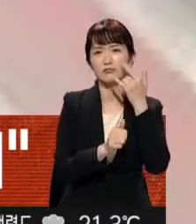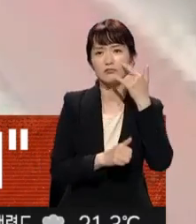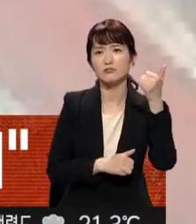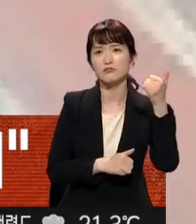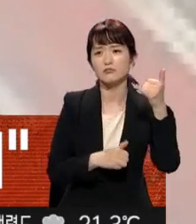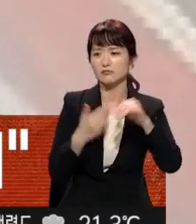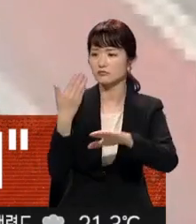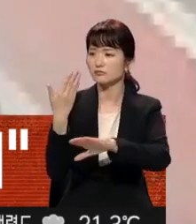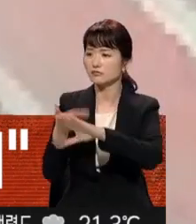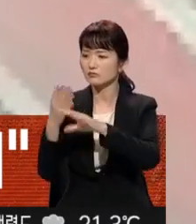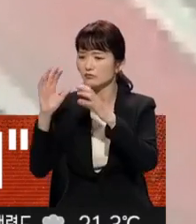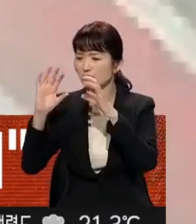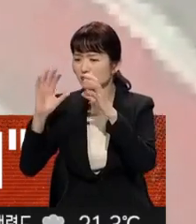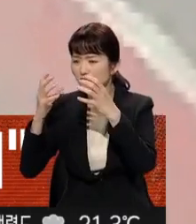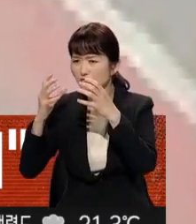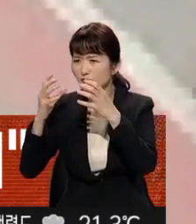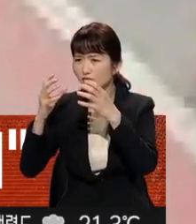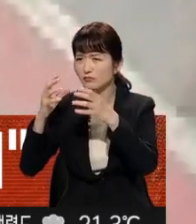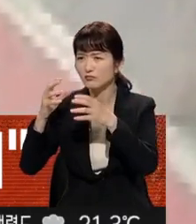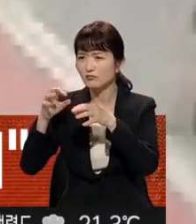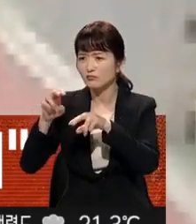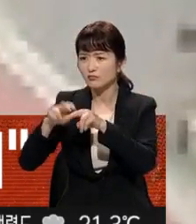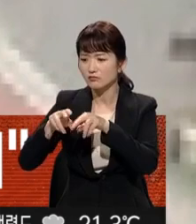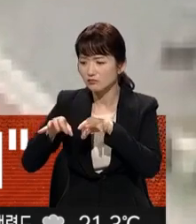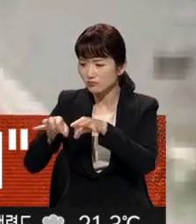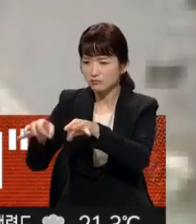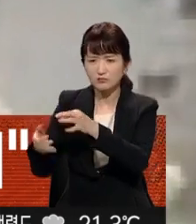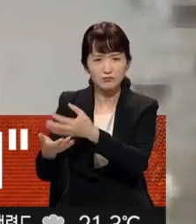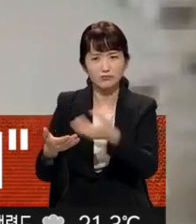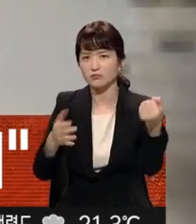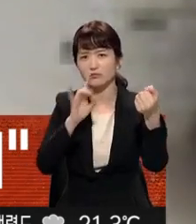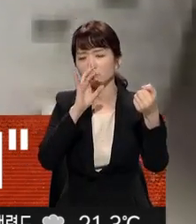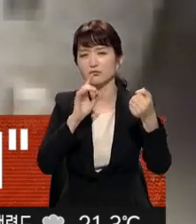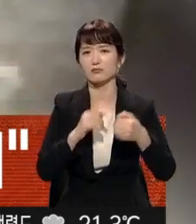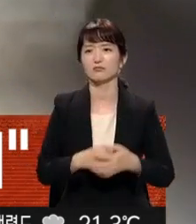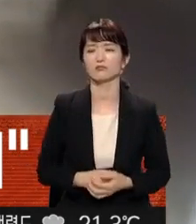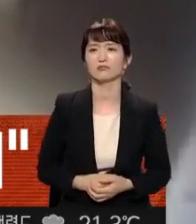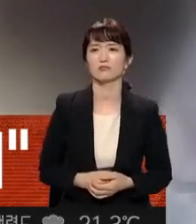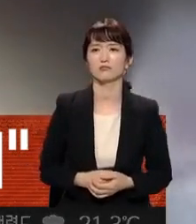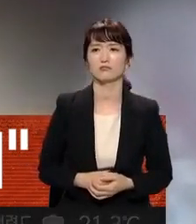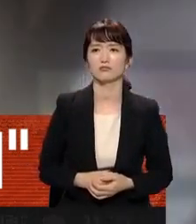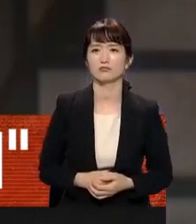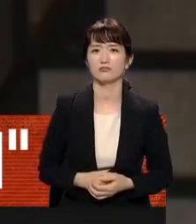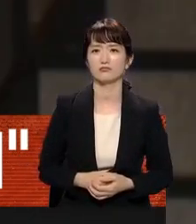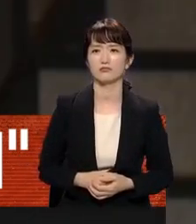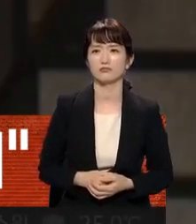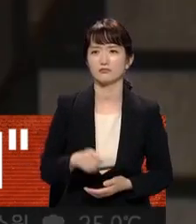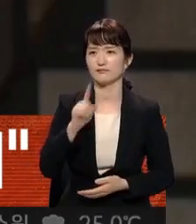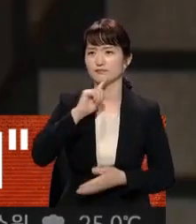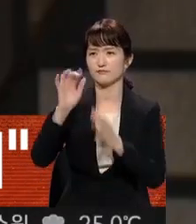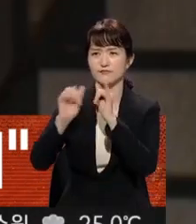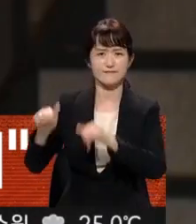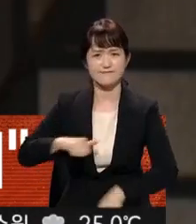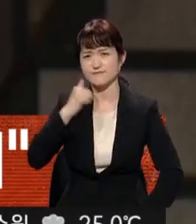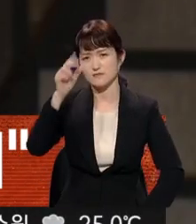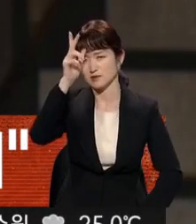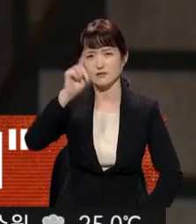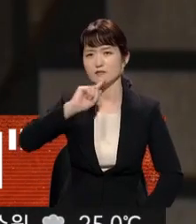남의 아이의 저렇게 유모차 가져가면 안 되죠. 그래서 지금 제보자가 화가 나셨고요. 그래서 경찰에 지금